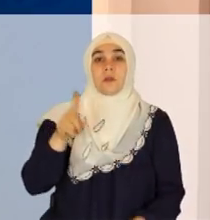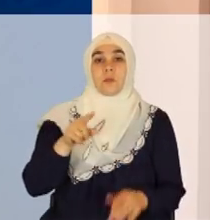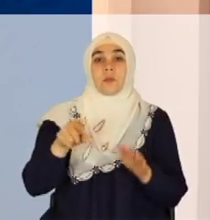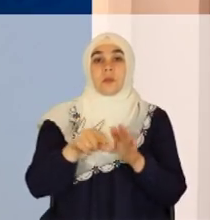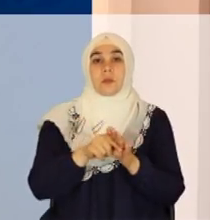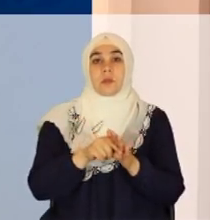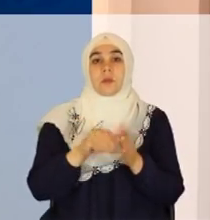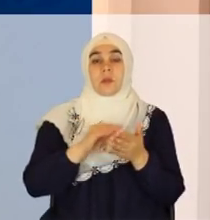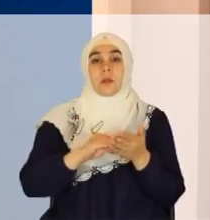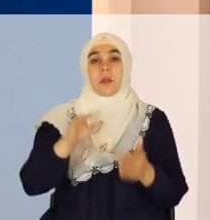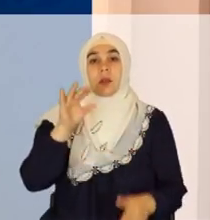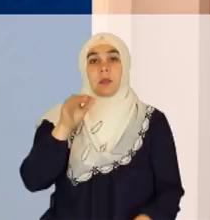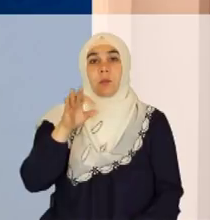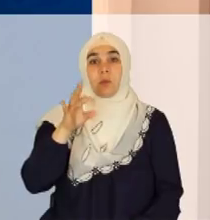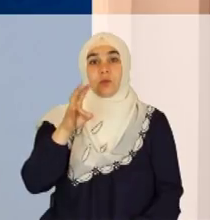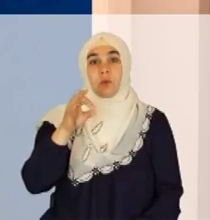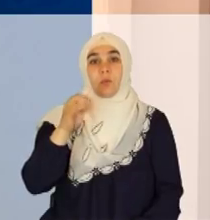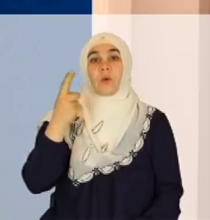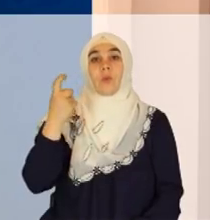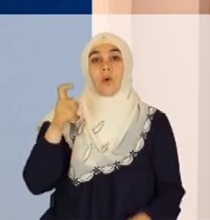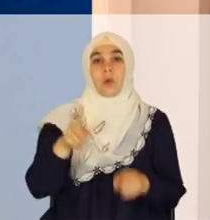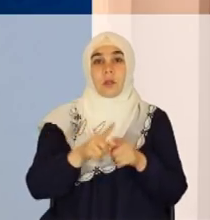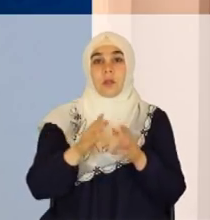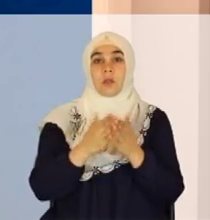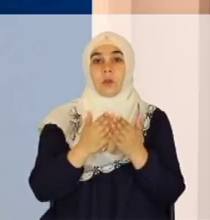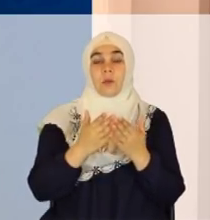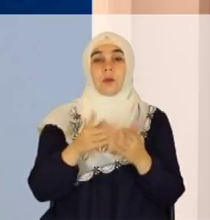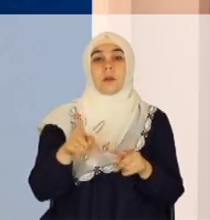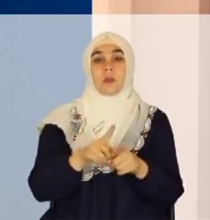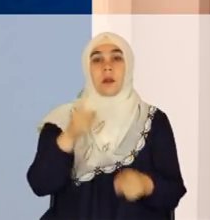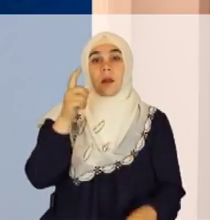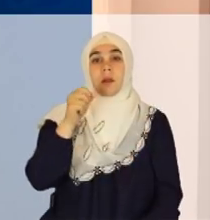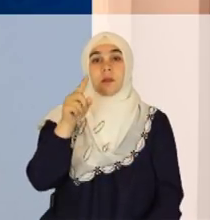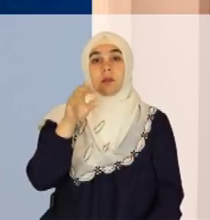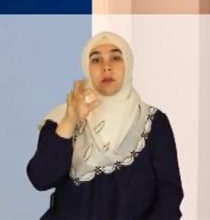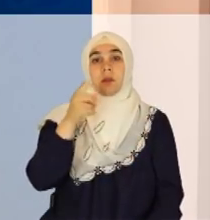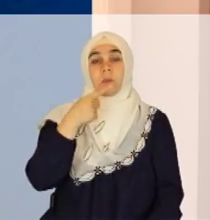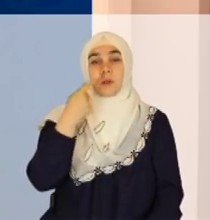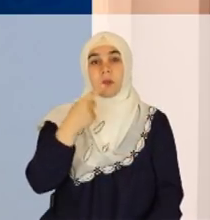hadislarida, imomi Muslim, Buxoriylarni rivoyatlarida Xizr deb ataladi.